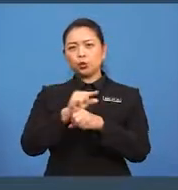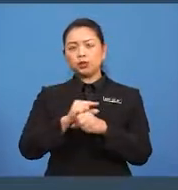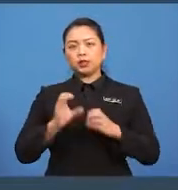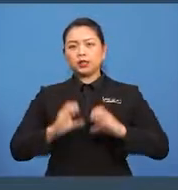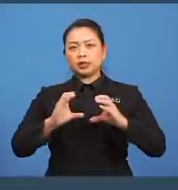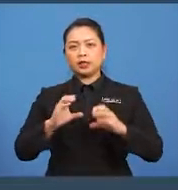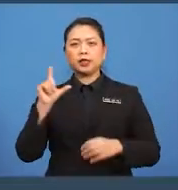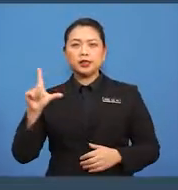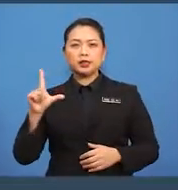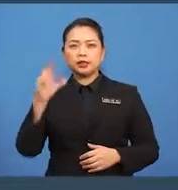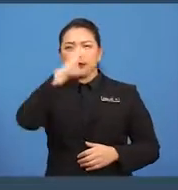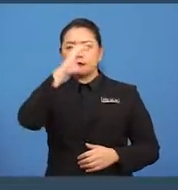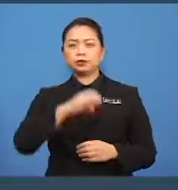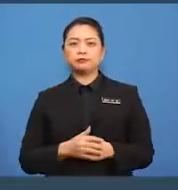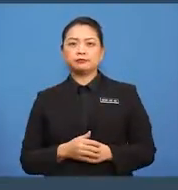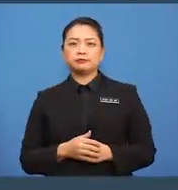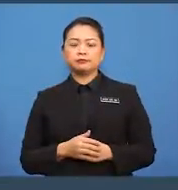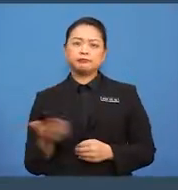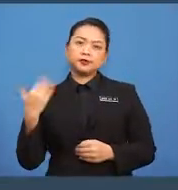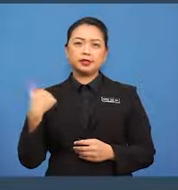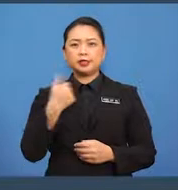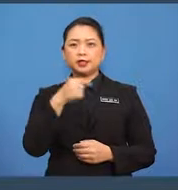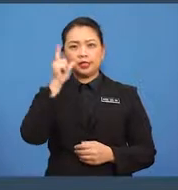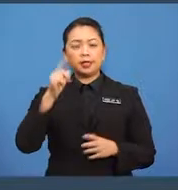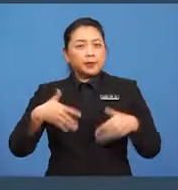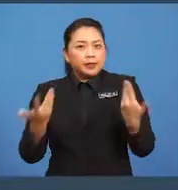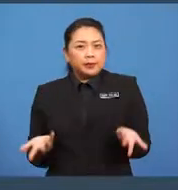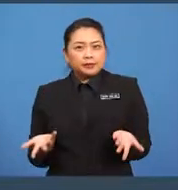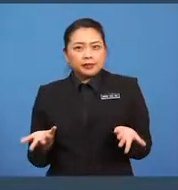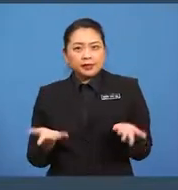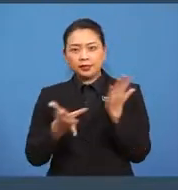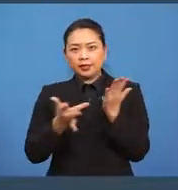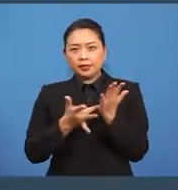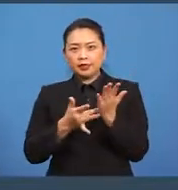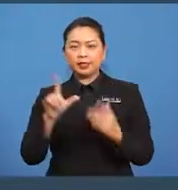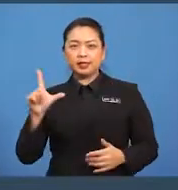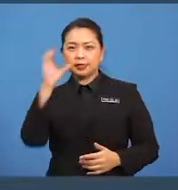search? Ayuh, kita perhatikan bagaimanakah